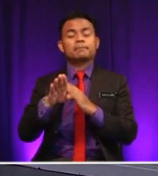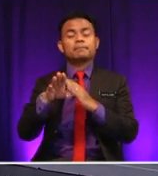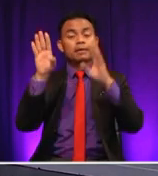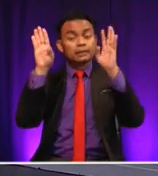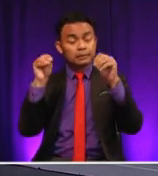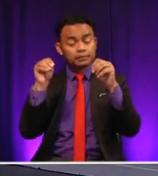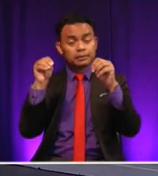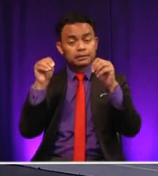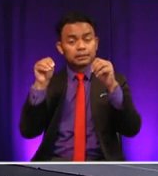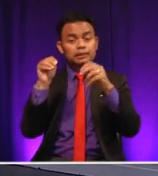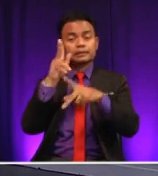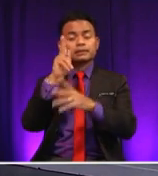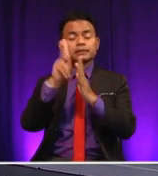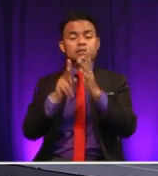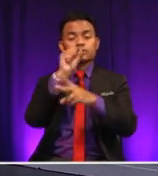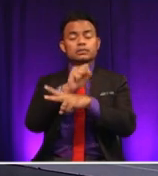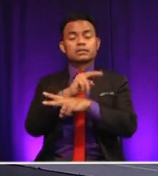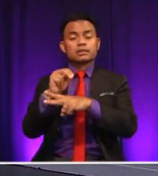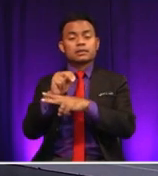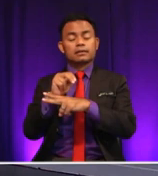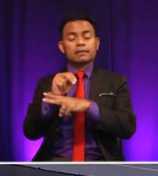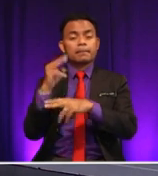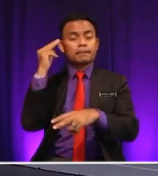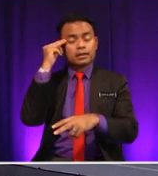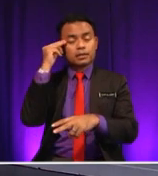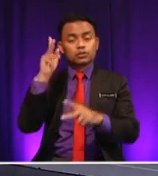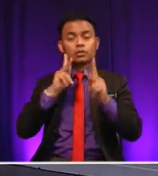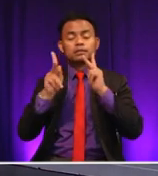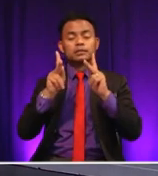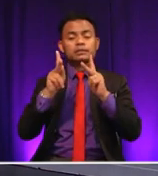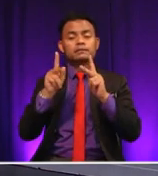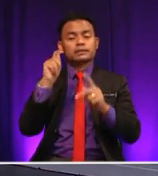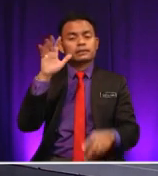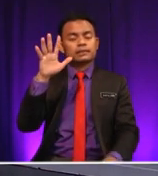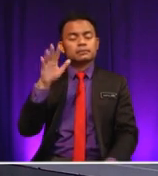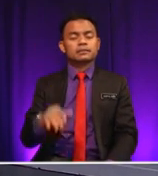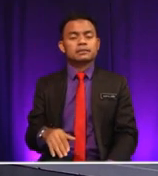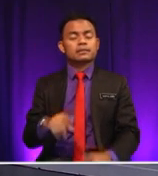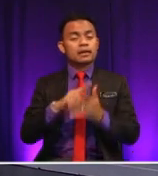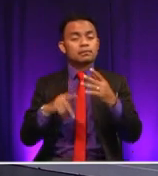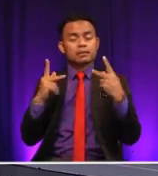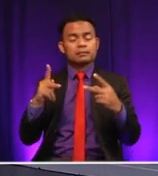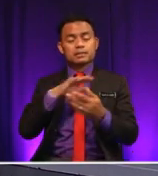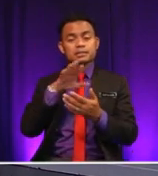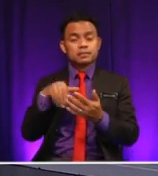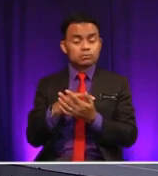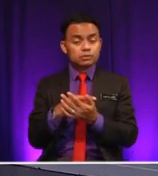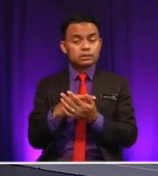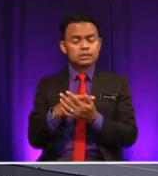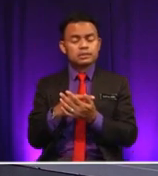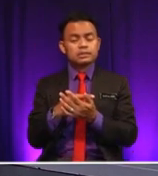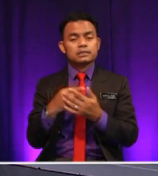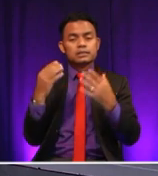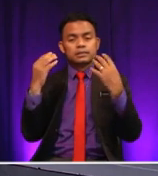tingkatan 5 jadi sebelum itu Ivan apa kabar semuanya menonton diharapkan Dalam keadaan yang baik-baik